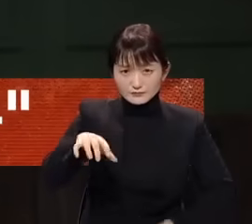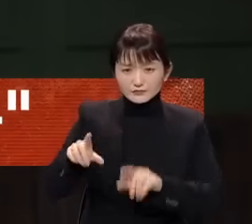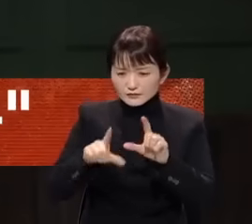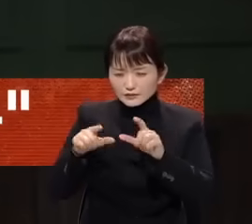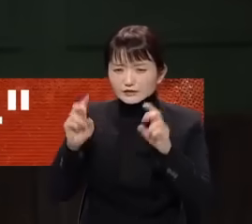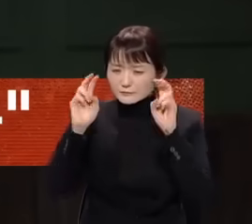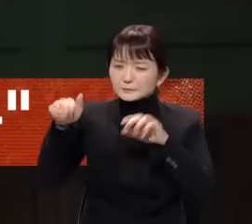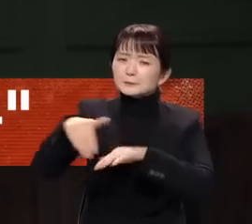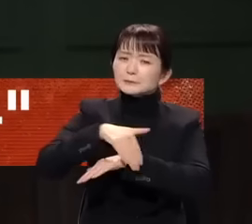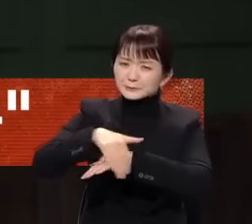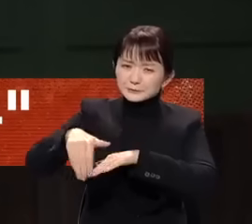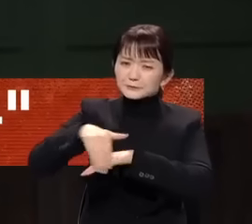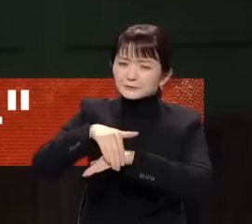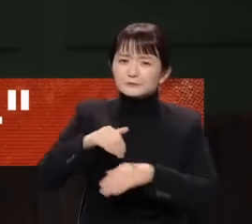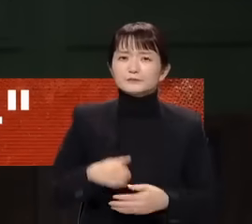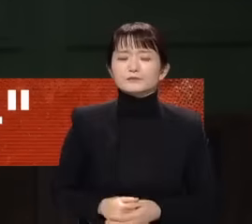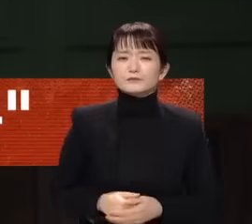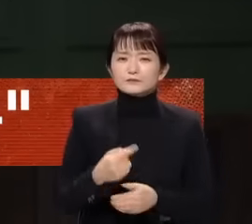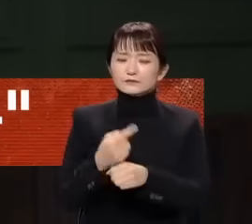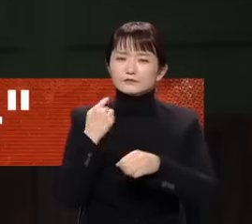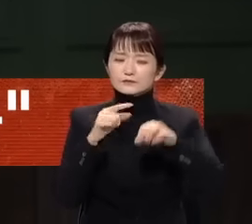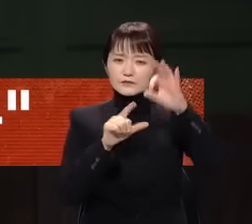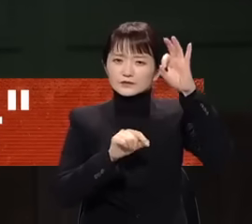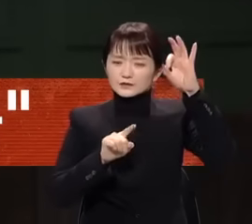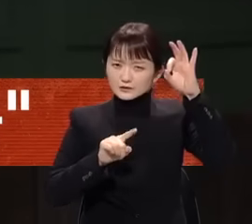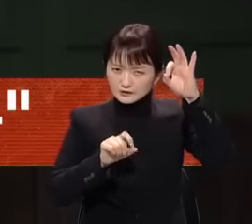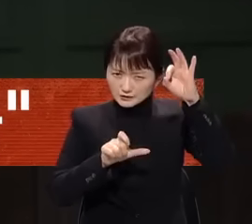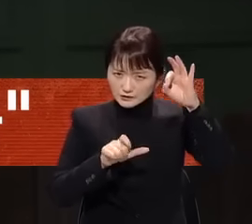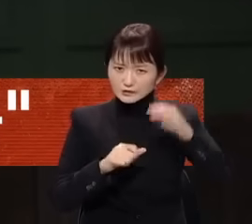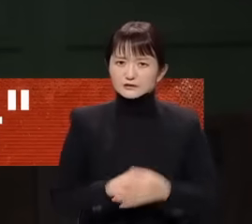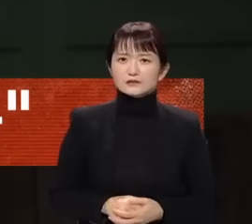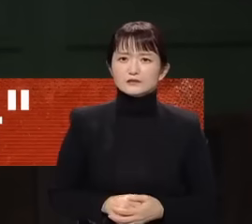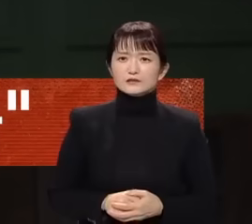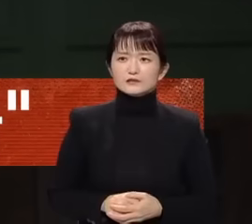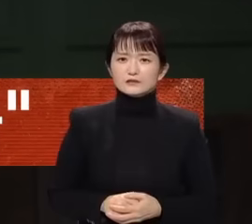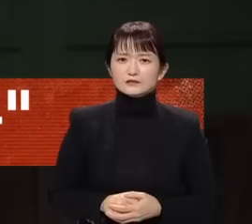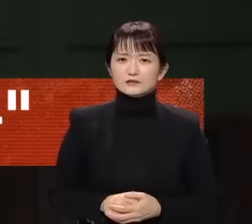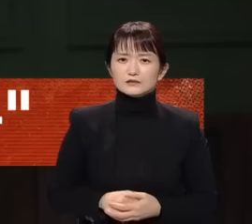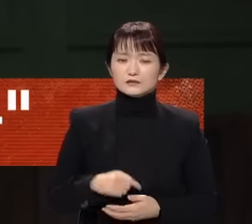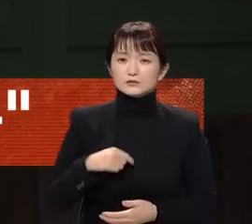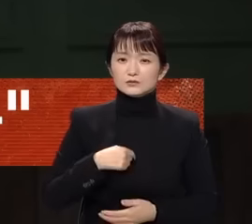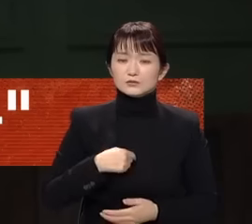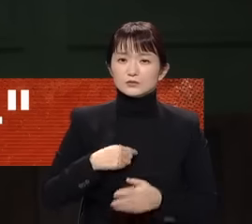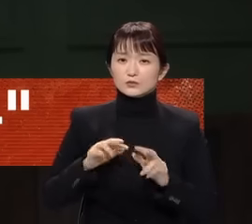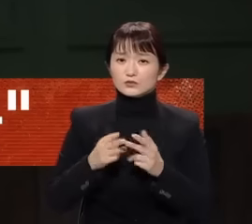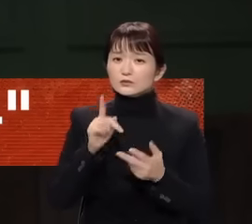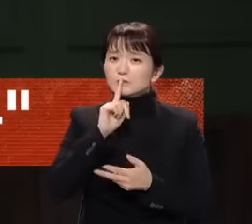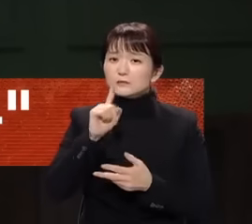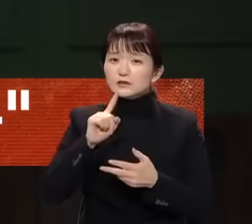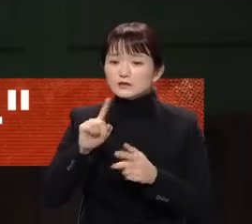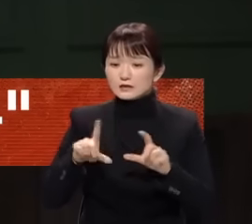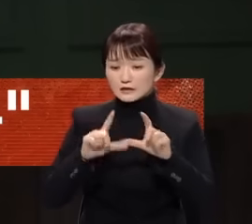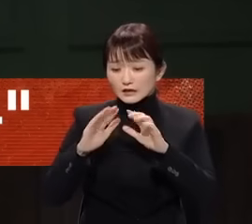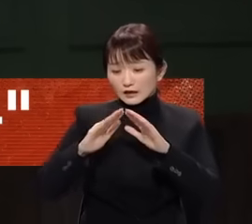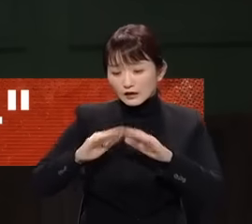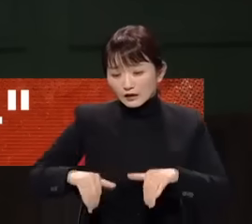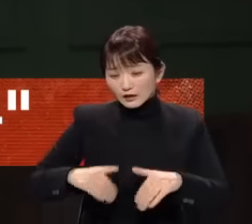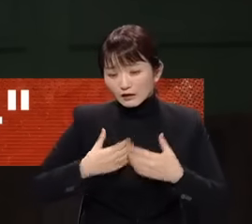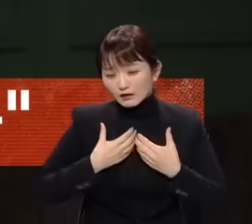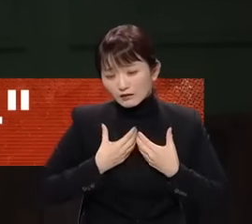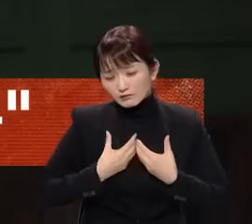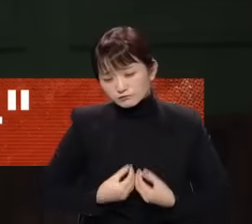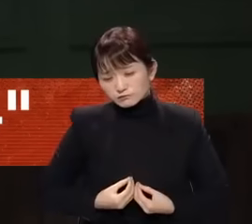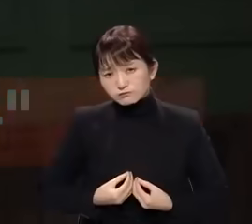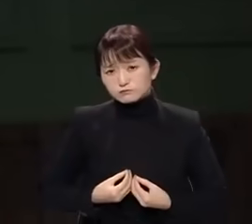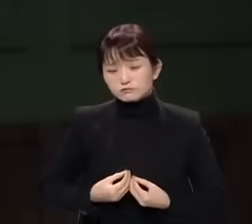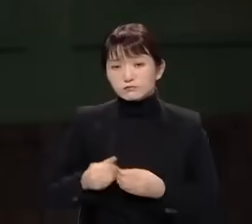생활을 하고 있었습니다. 그러다 지난해 10월 15일에 그 제보자 본인의 표현에 의하면 삶이 무너지는 사건이 발생했다고 합니다. 그